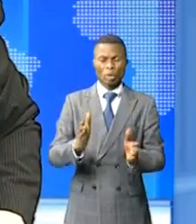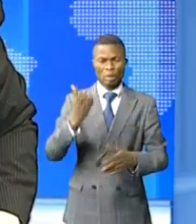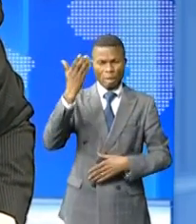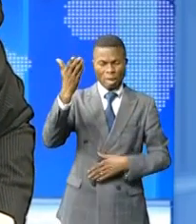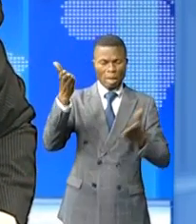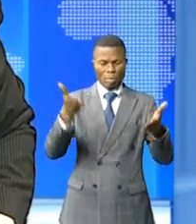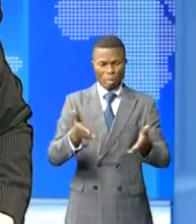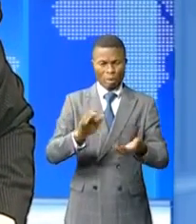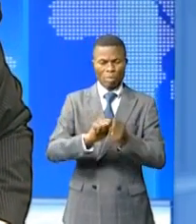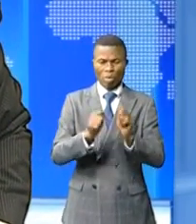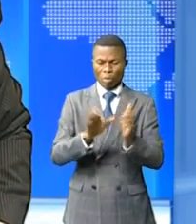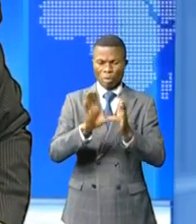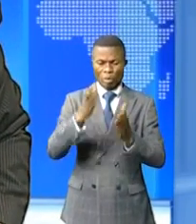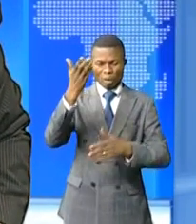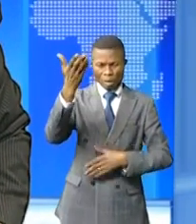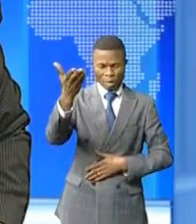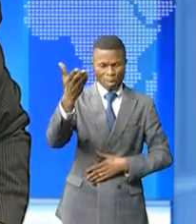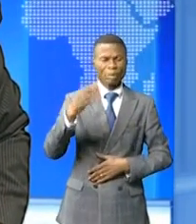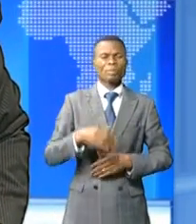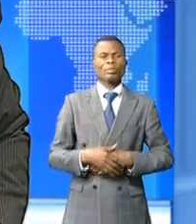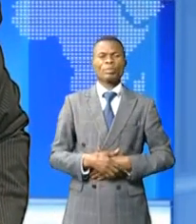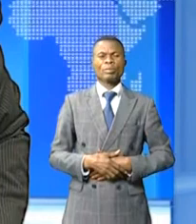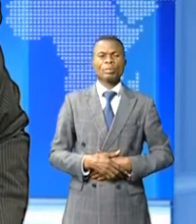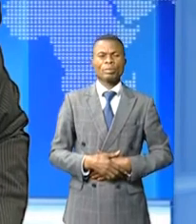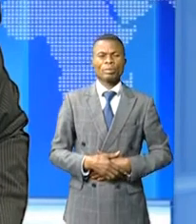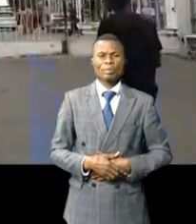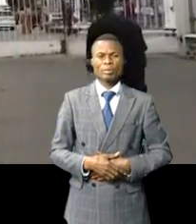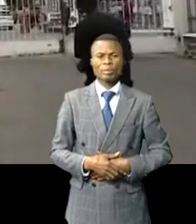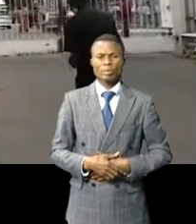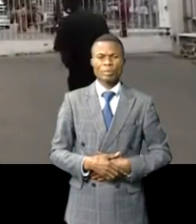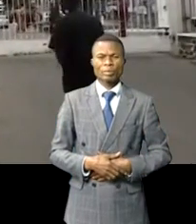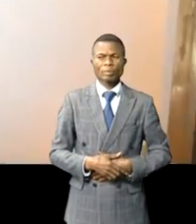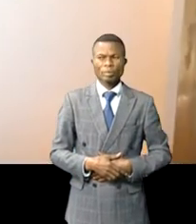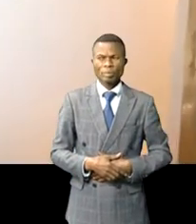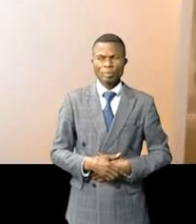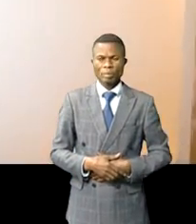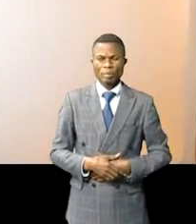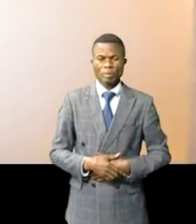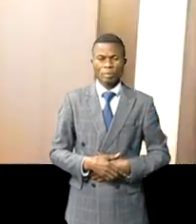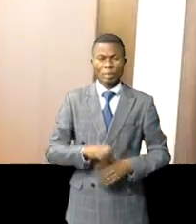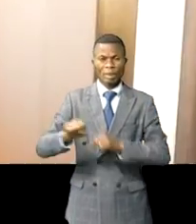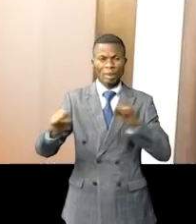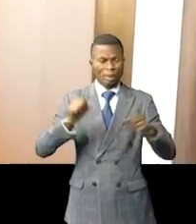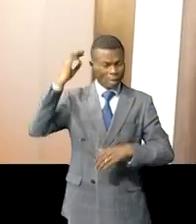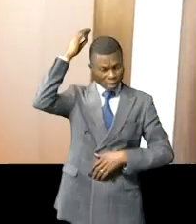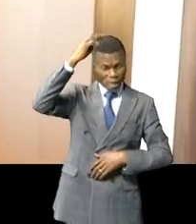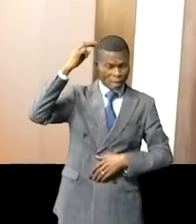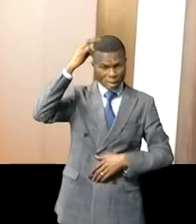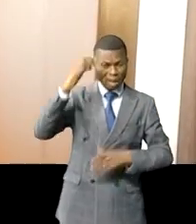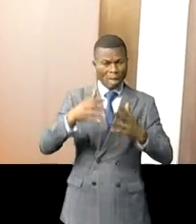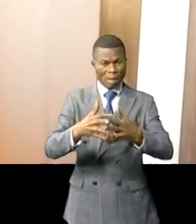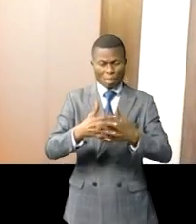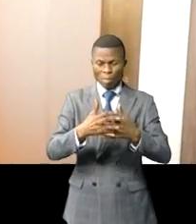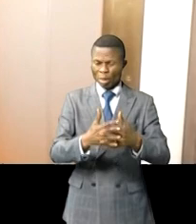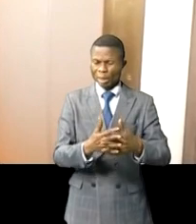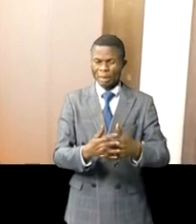bienvenue Lusala, signe ce reportage. Les scanners et l'IRM, ces deux appareils